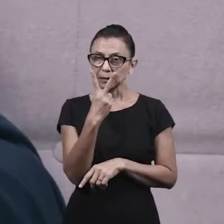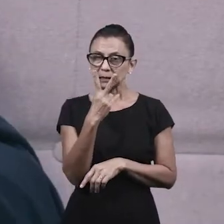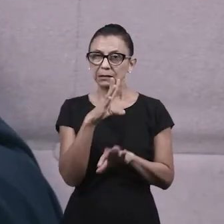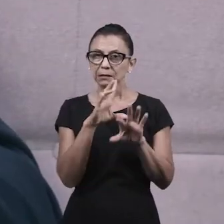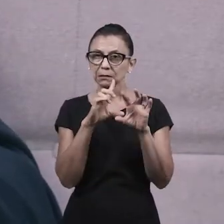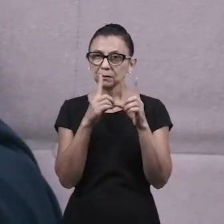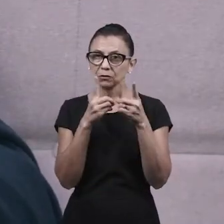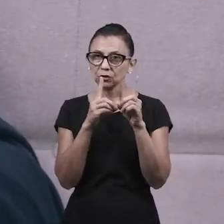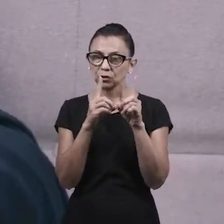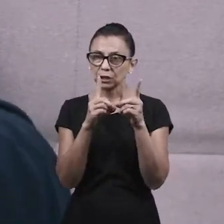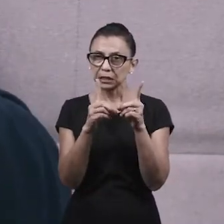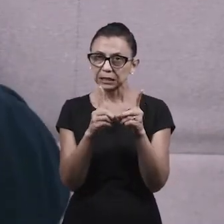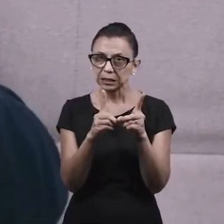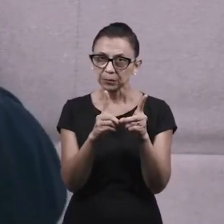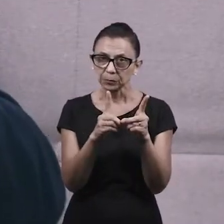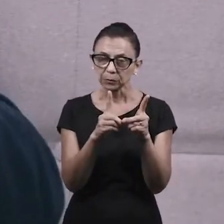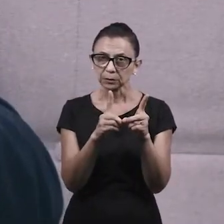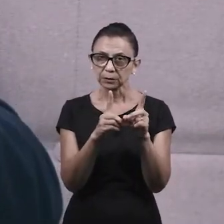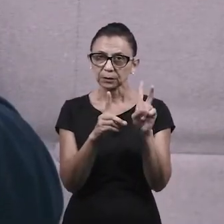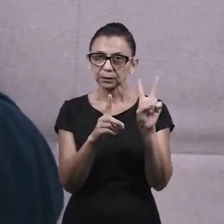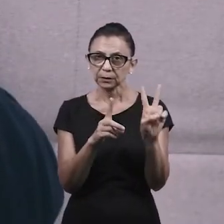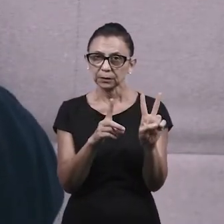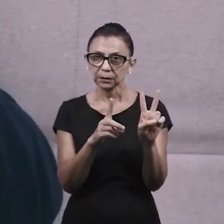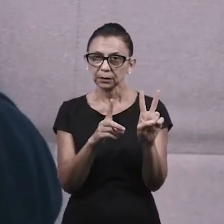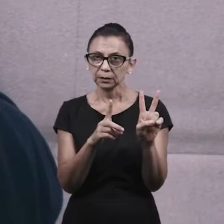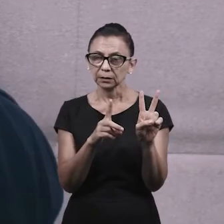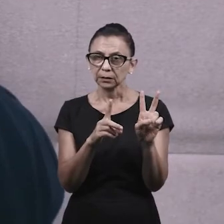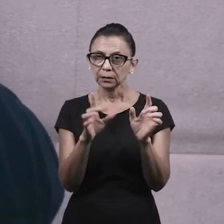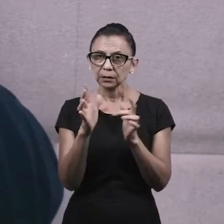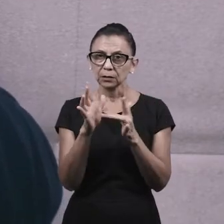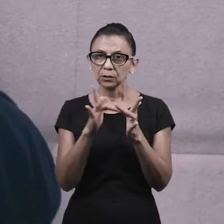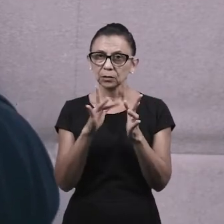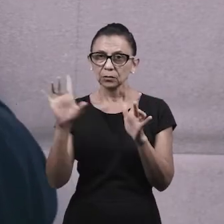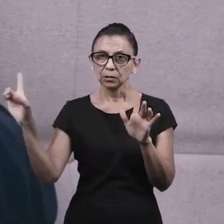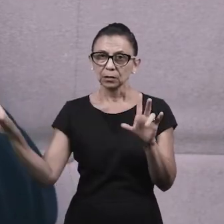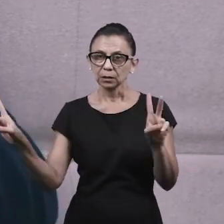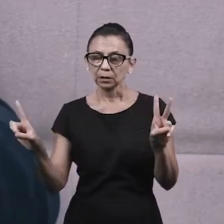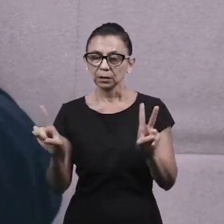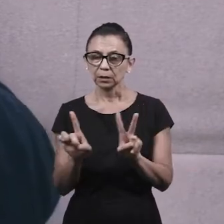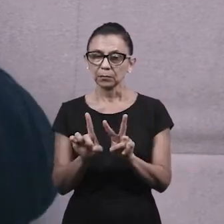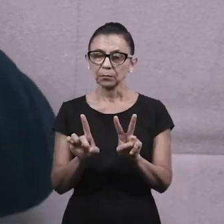Jésus, mais pendant quelques heures, ils voyageaient à côté de Jésus.